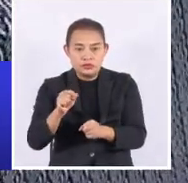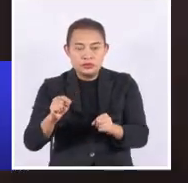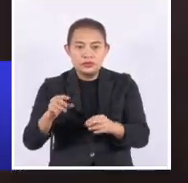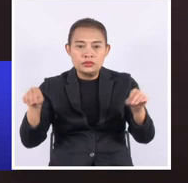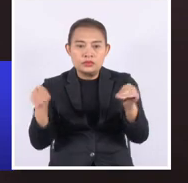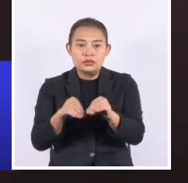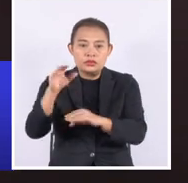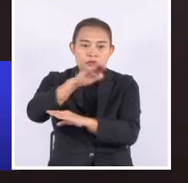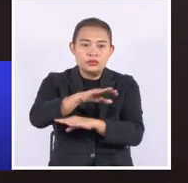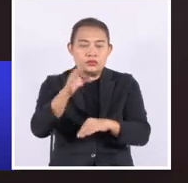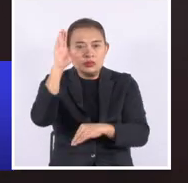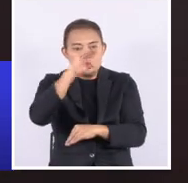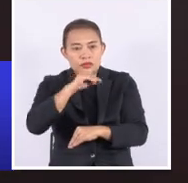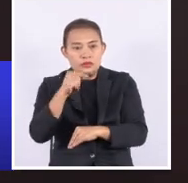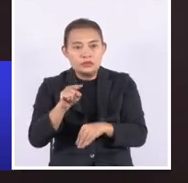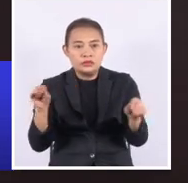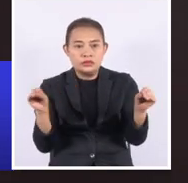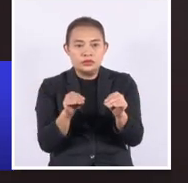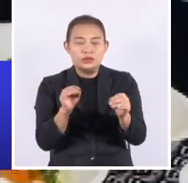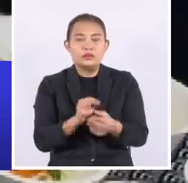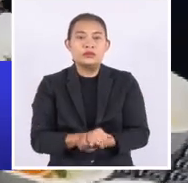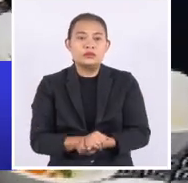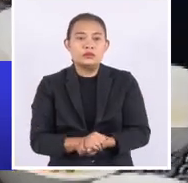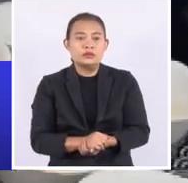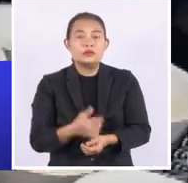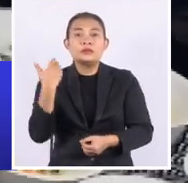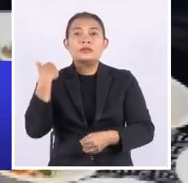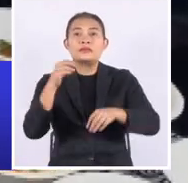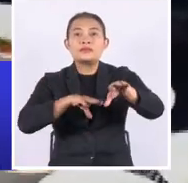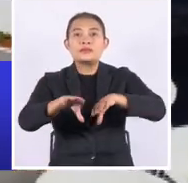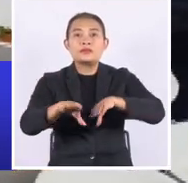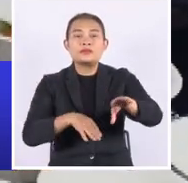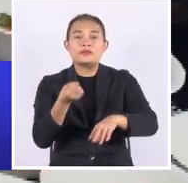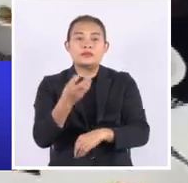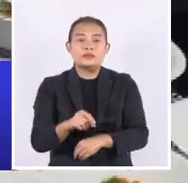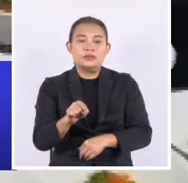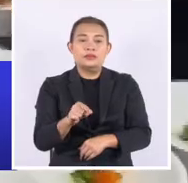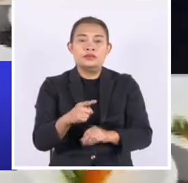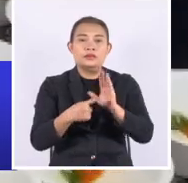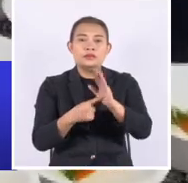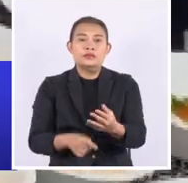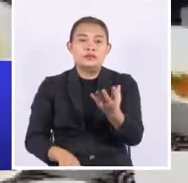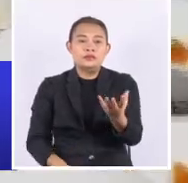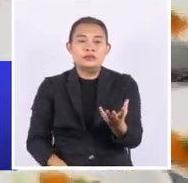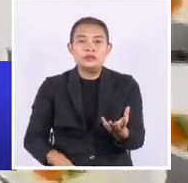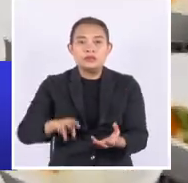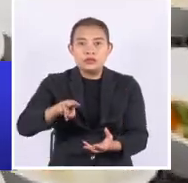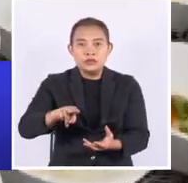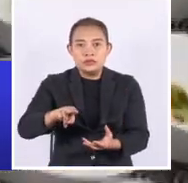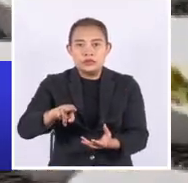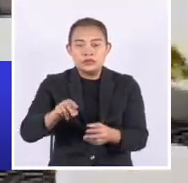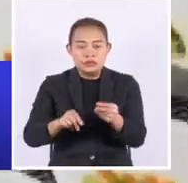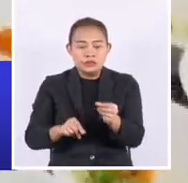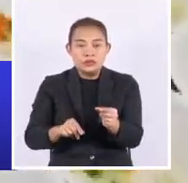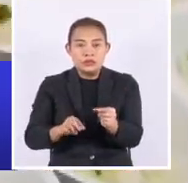ฮะเดี๋ยวจะไม่ทันกินไง นี่แหละครับมีเมนูเนี่ยเตรียมมาเยอะเลยราเมงอย่างเงี้ยซูชิหน้าปลาดิบหน้าปลา